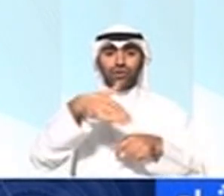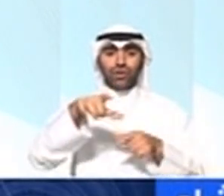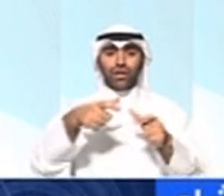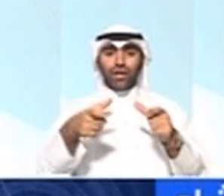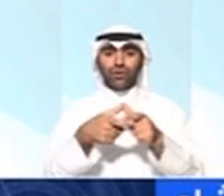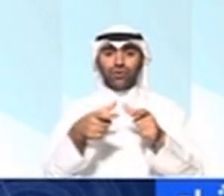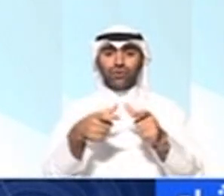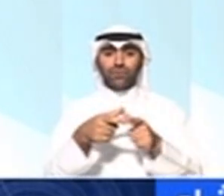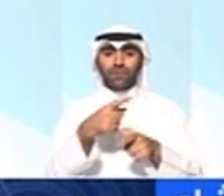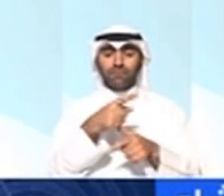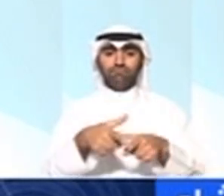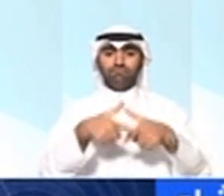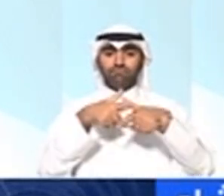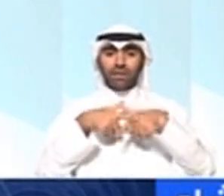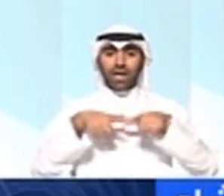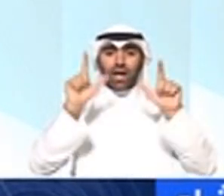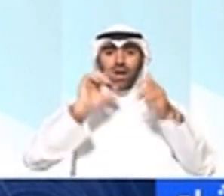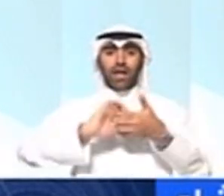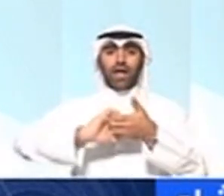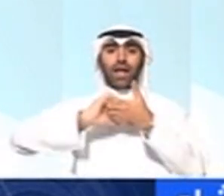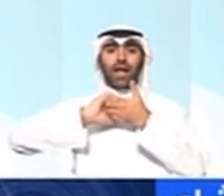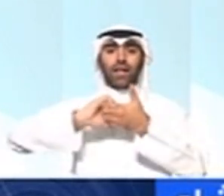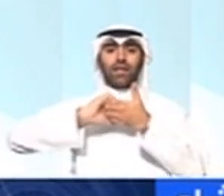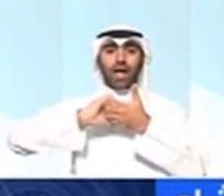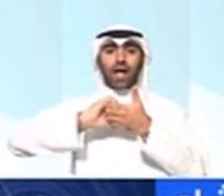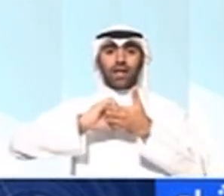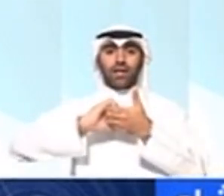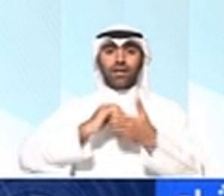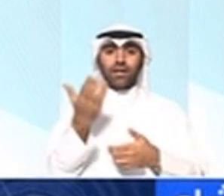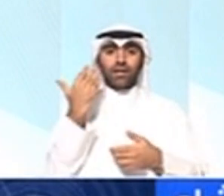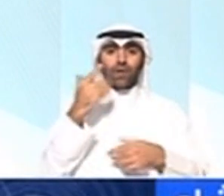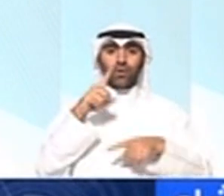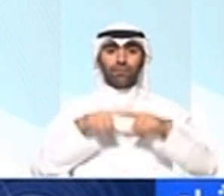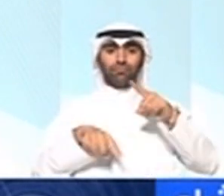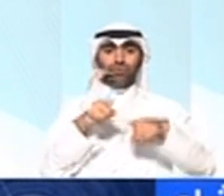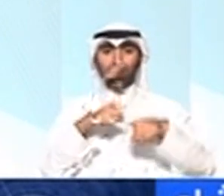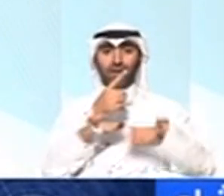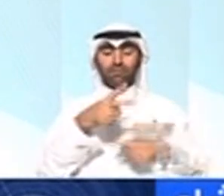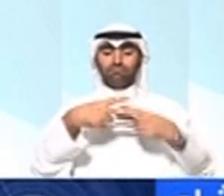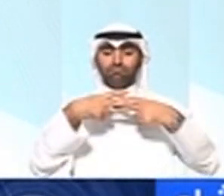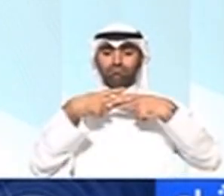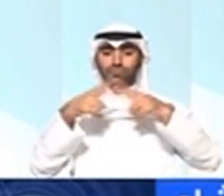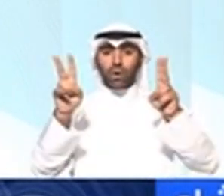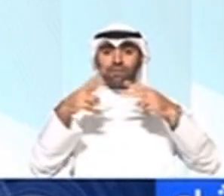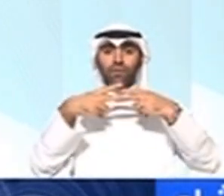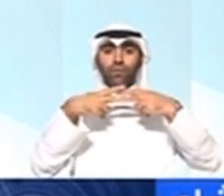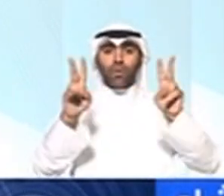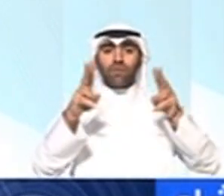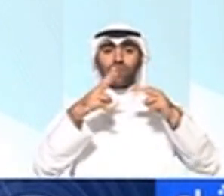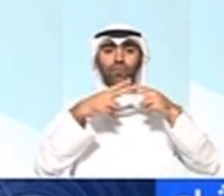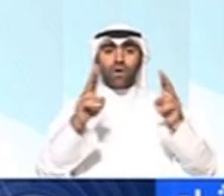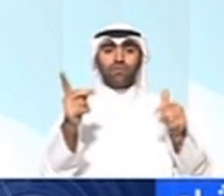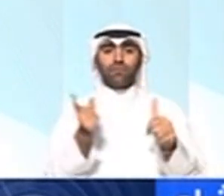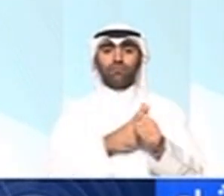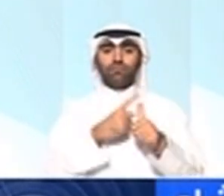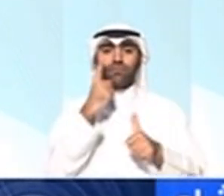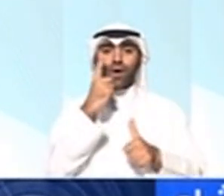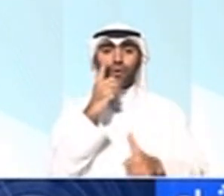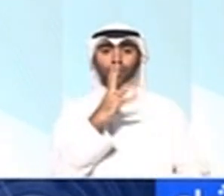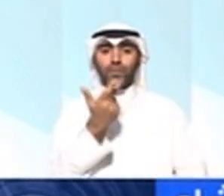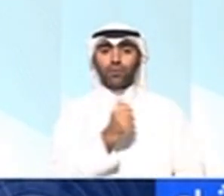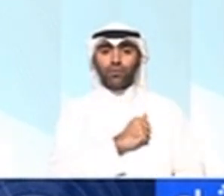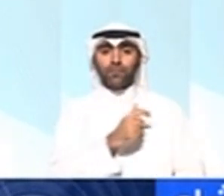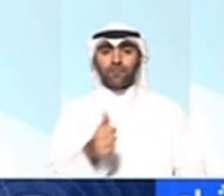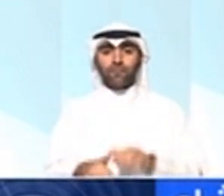الاتحاد الإماراتي إلى اتحاد أكبر اللي هو الخليجي، يمكن الناس اللي وقفوا مع هذا التوجه هو الشيخ